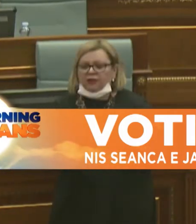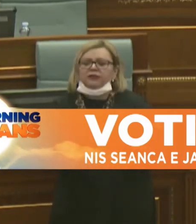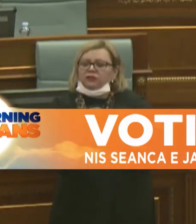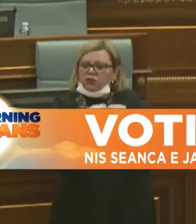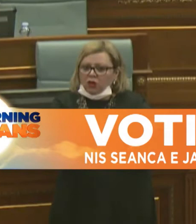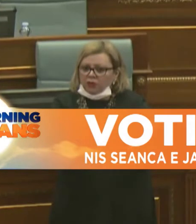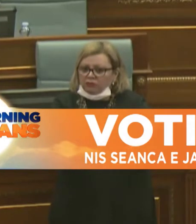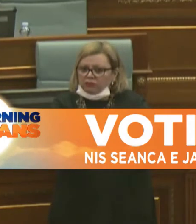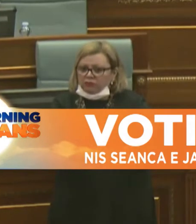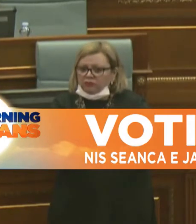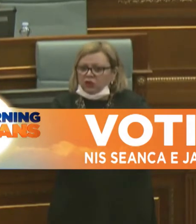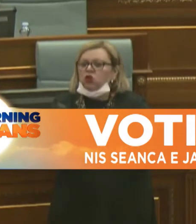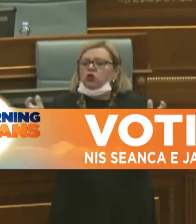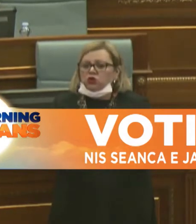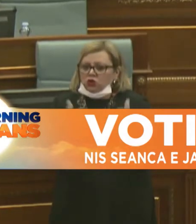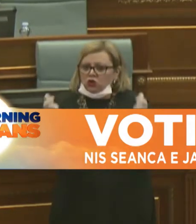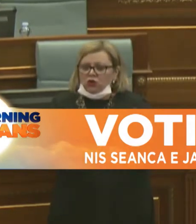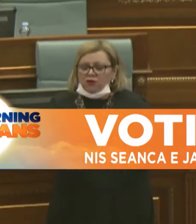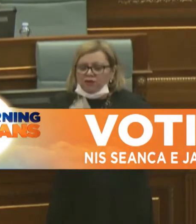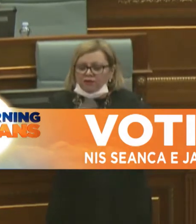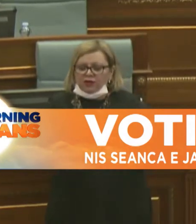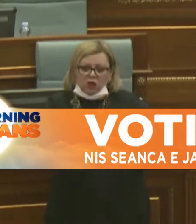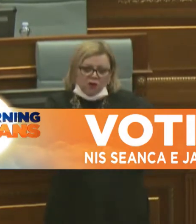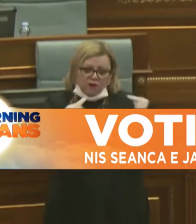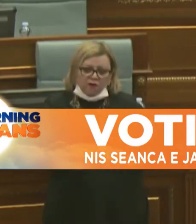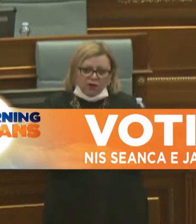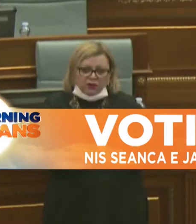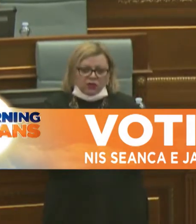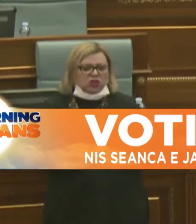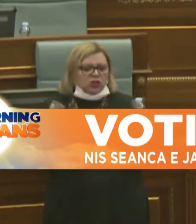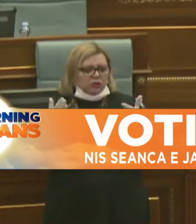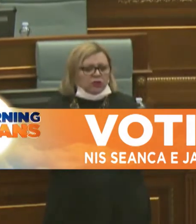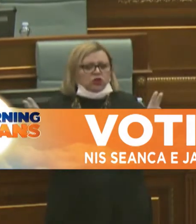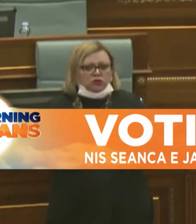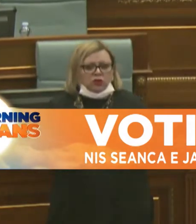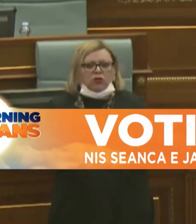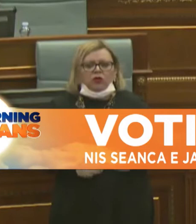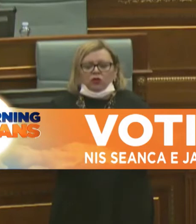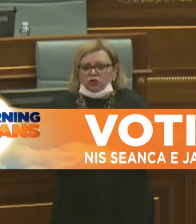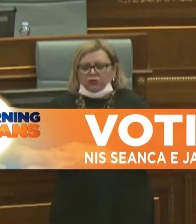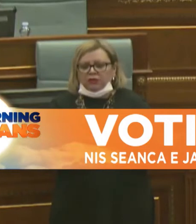dëmtonte konsenzusin shoqëror të vendosur me vullnet demokratik me 17 shkurt 2008.